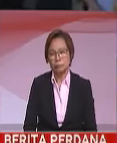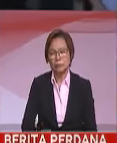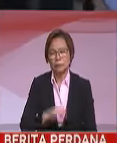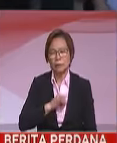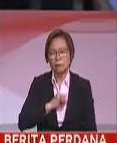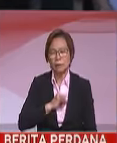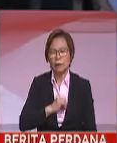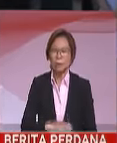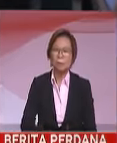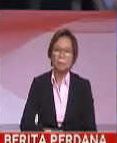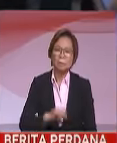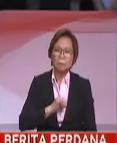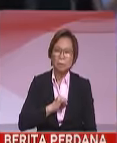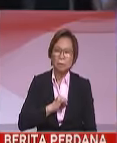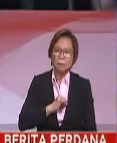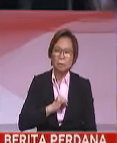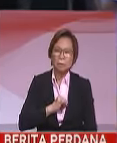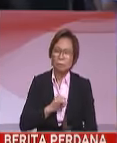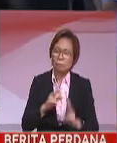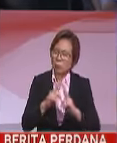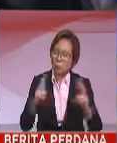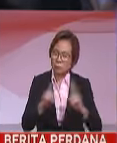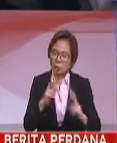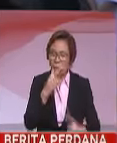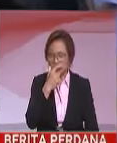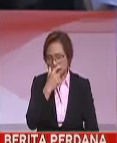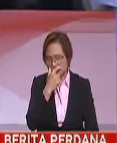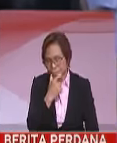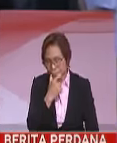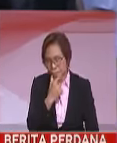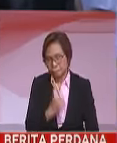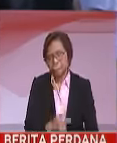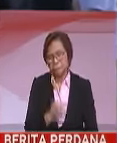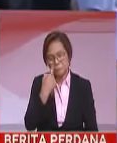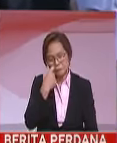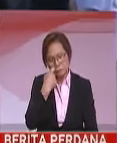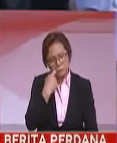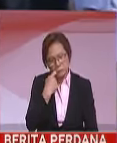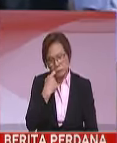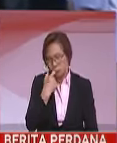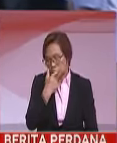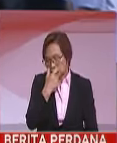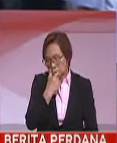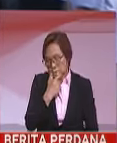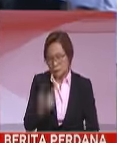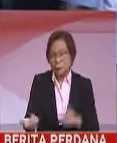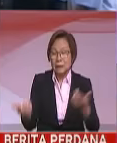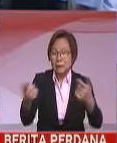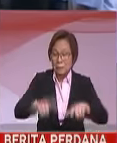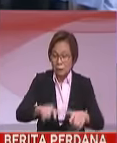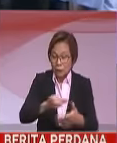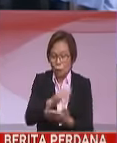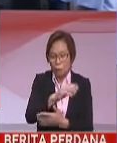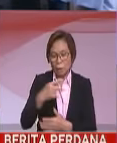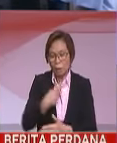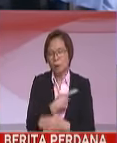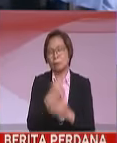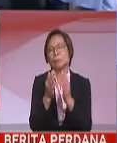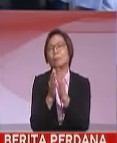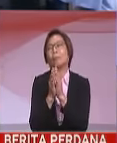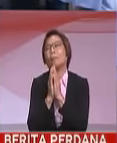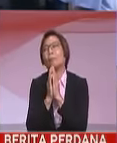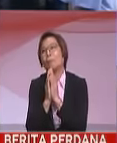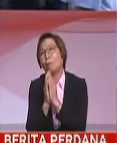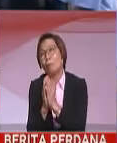Saya cukup berasa duka cita di atas kejadian tersebut, dan kita bermohon